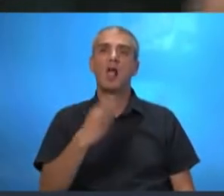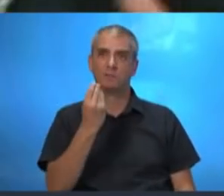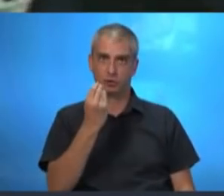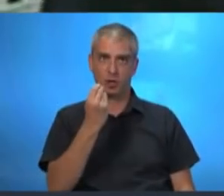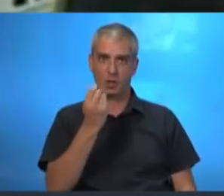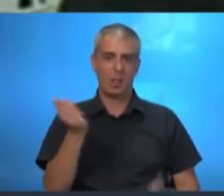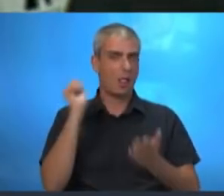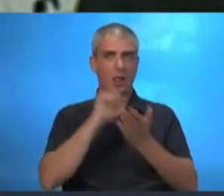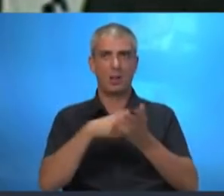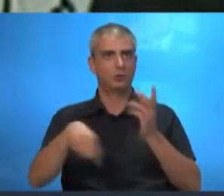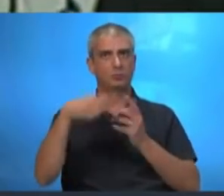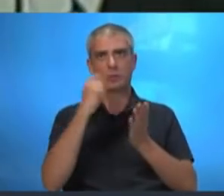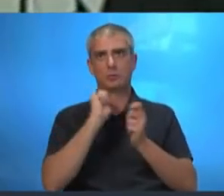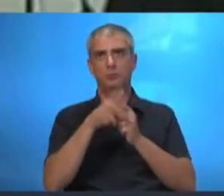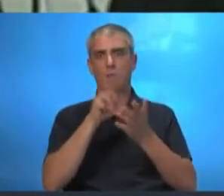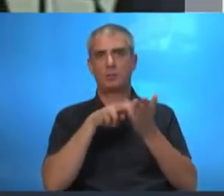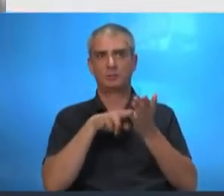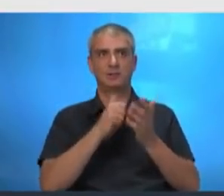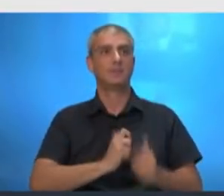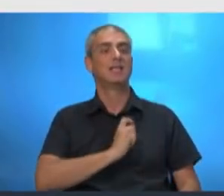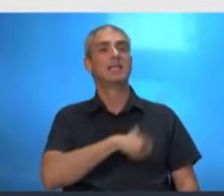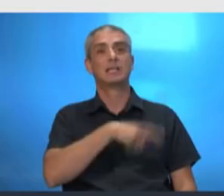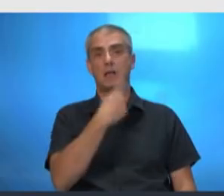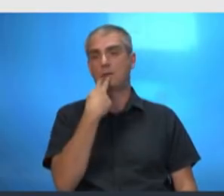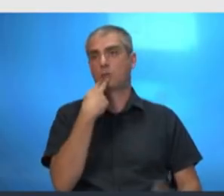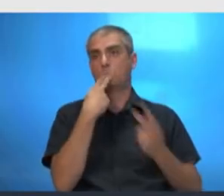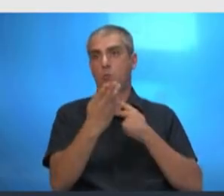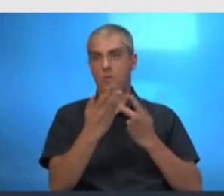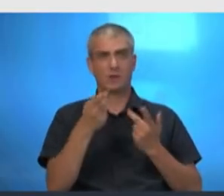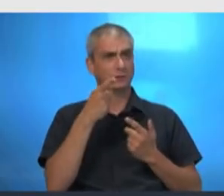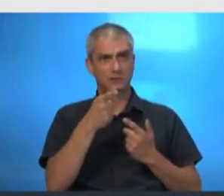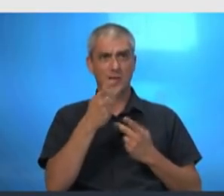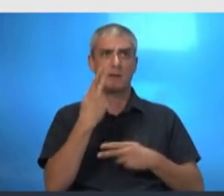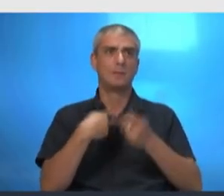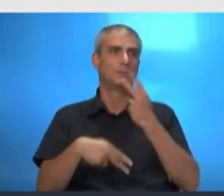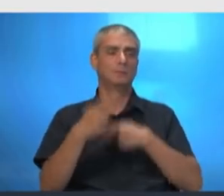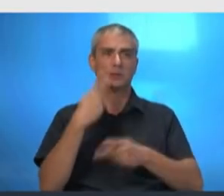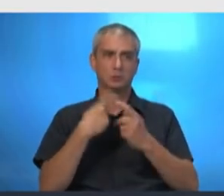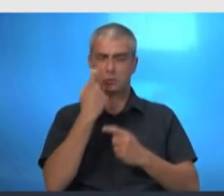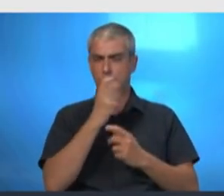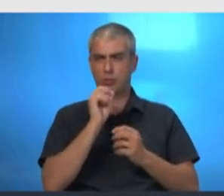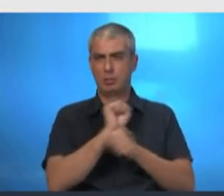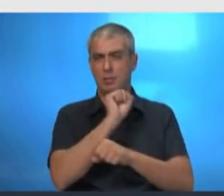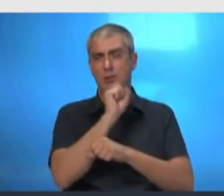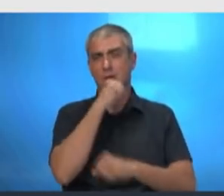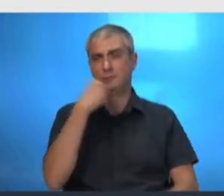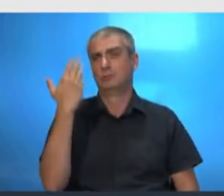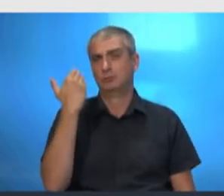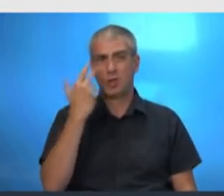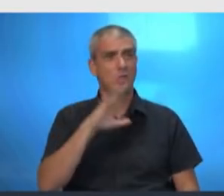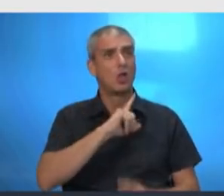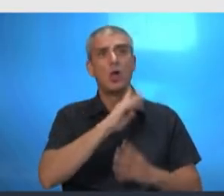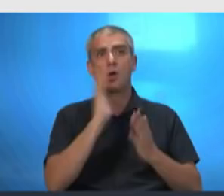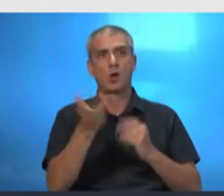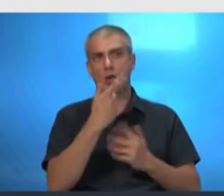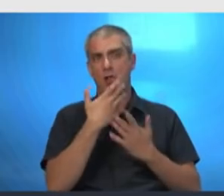חשבון משלם המיסים. מעיריית ביתר עילית נמסר בתגובה, מדובר במחזור מגמתי ותמוע של טענות ישנות, כל הנעל כבר פורסם